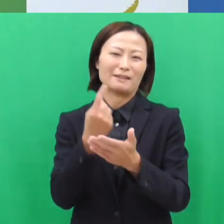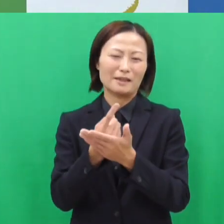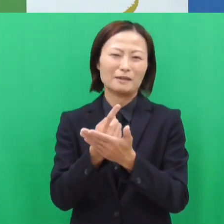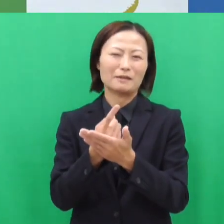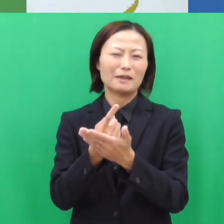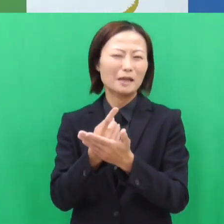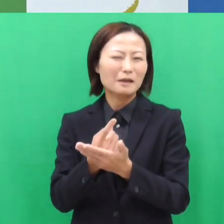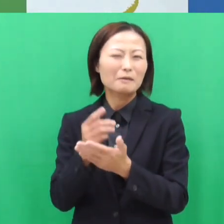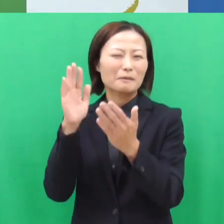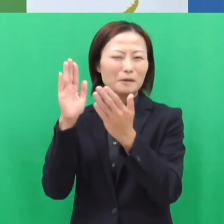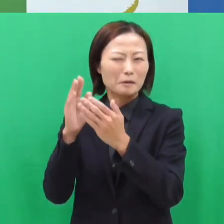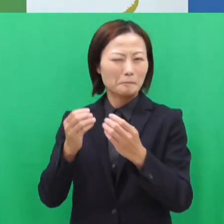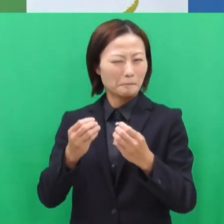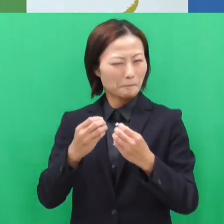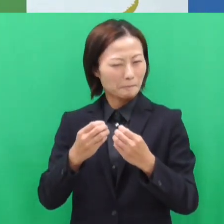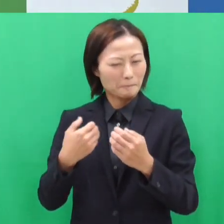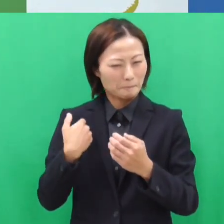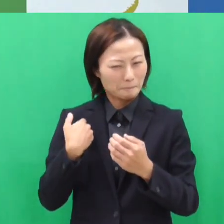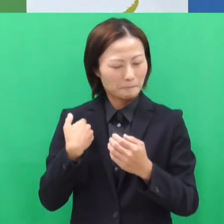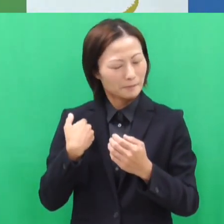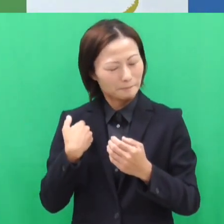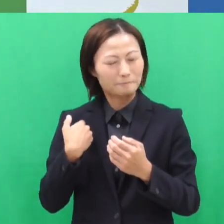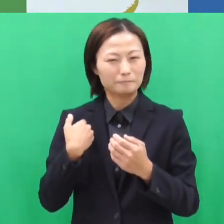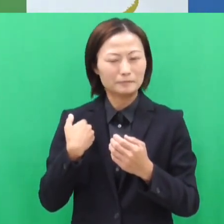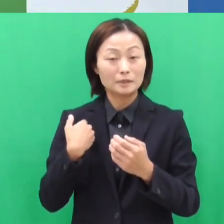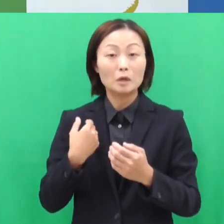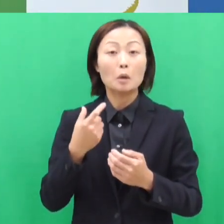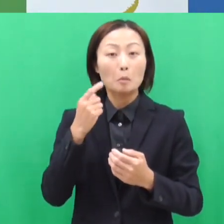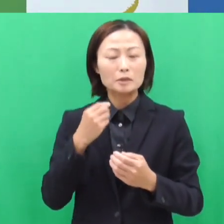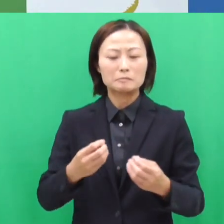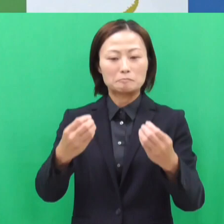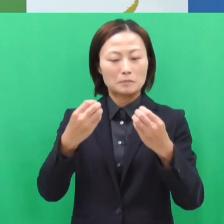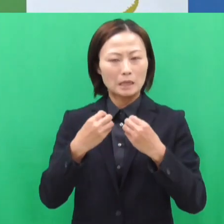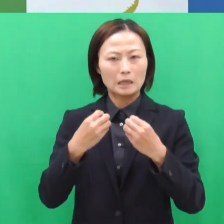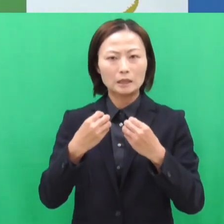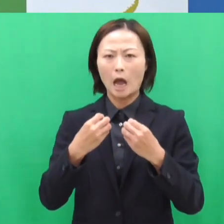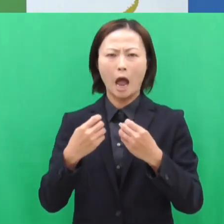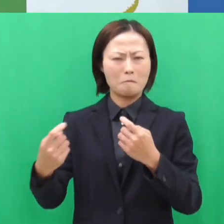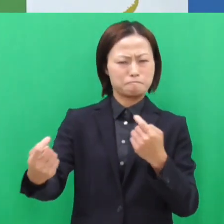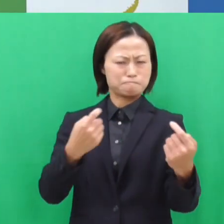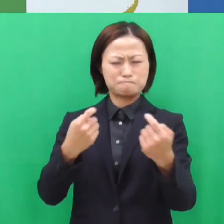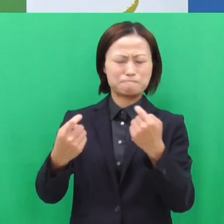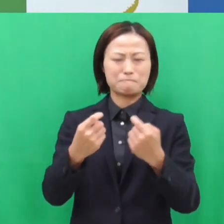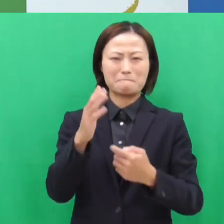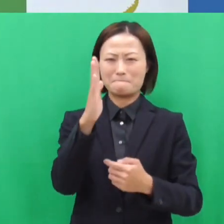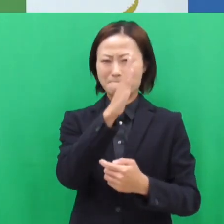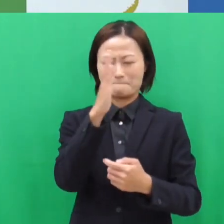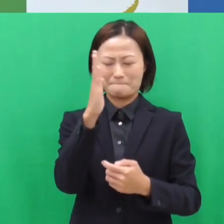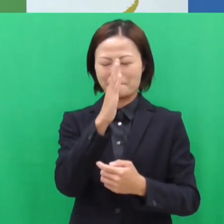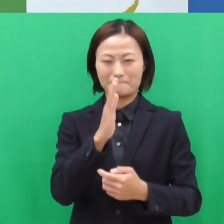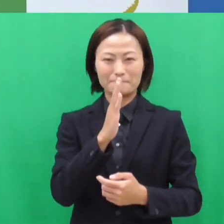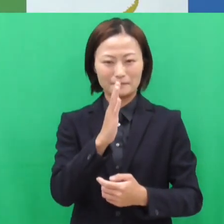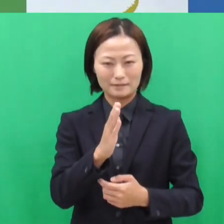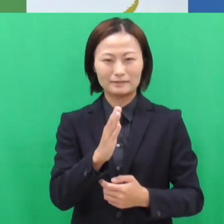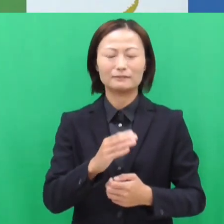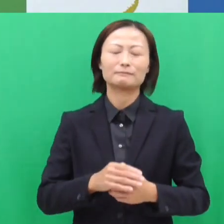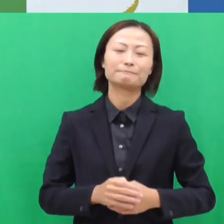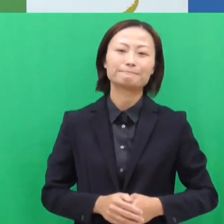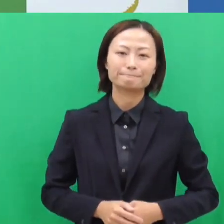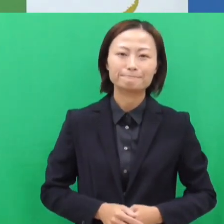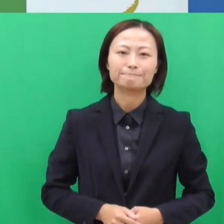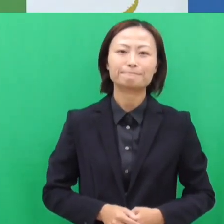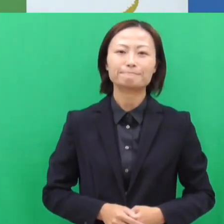ここにございませんでしょうかかかったからです戦わないんですけどねもうほとんどないですよね私は岩手県だけ